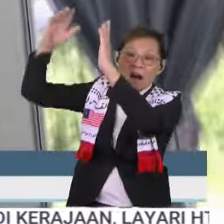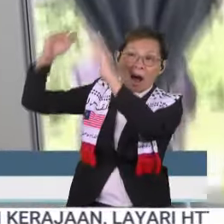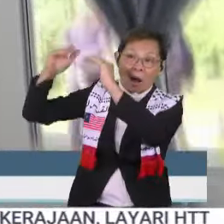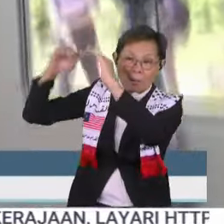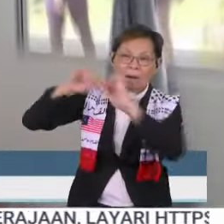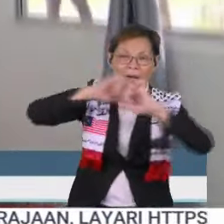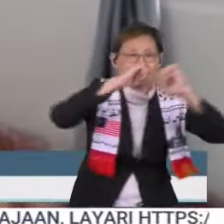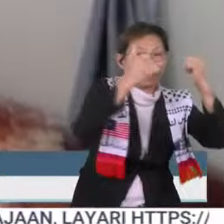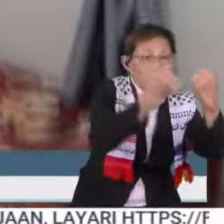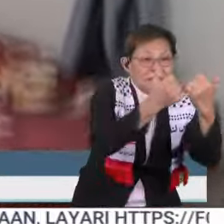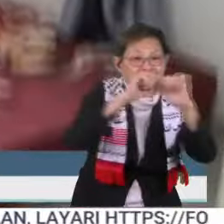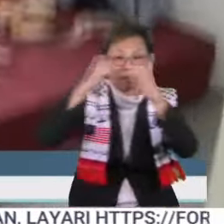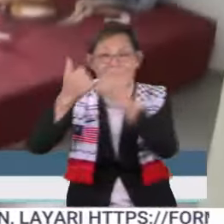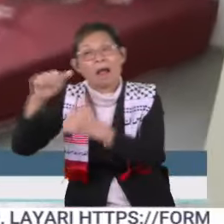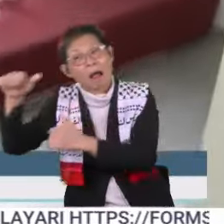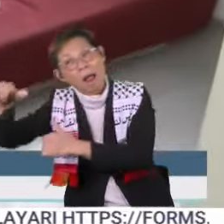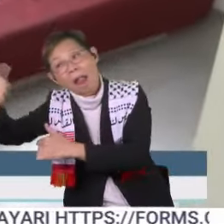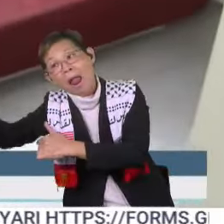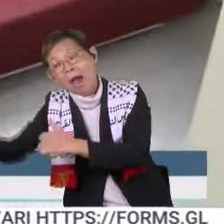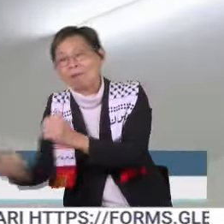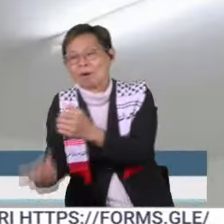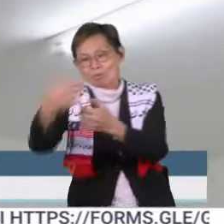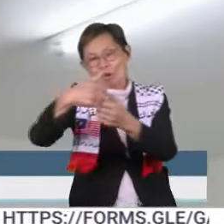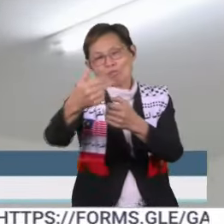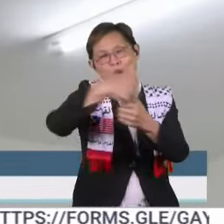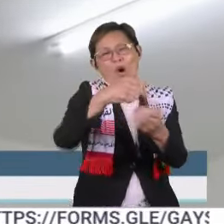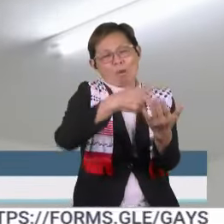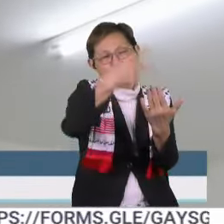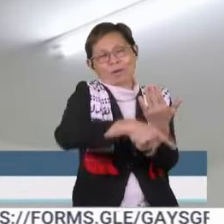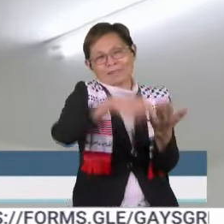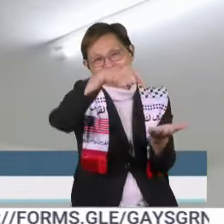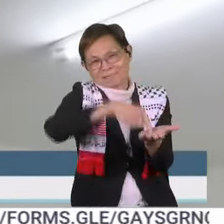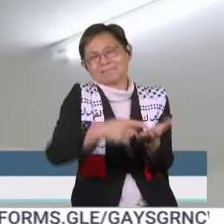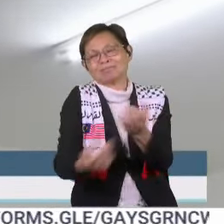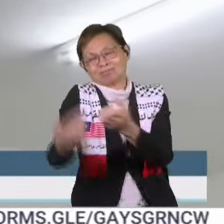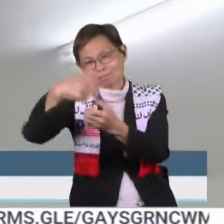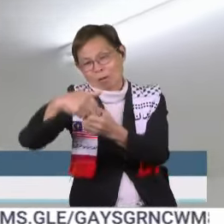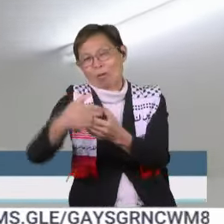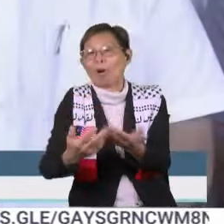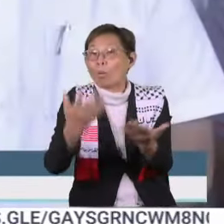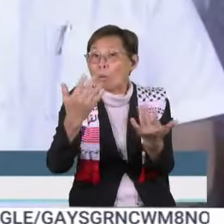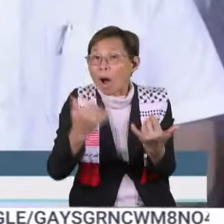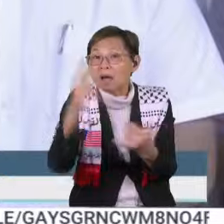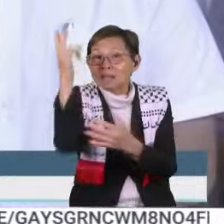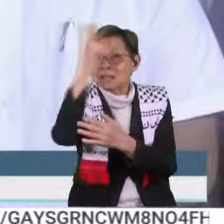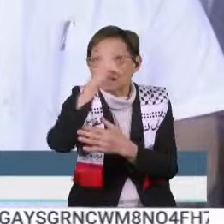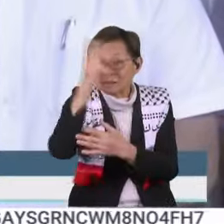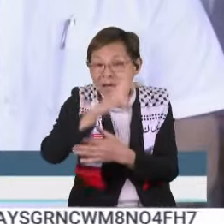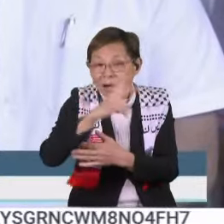agensi-agensi yang lain turut serta dalam program seperti ini dalam usaha kerajaan